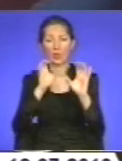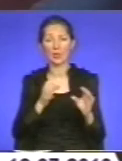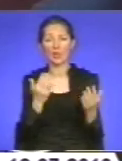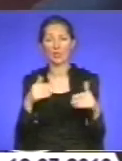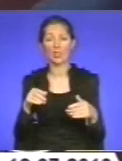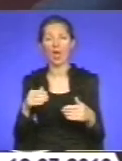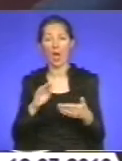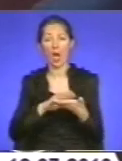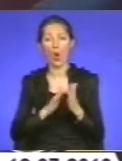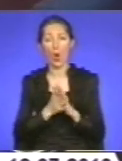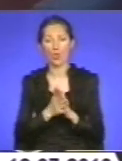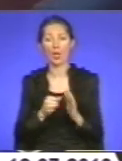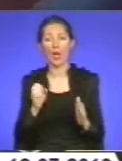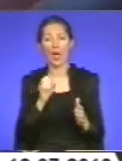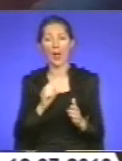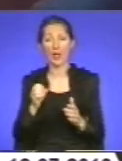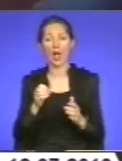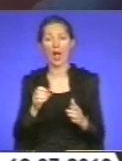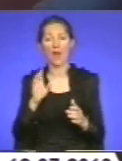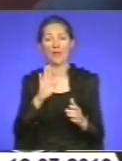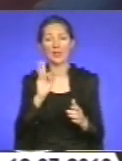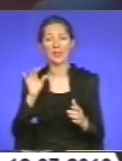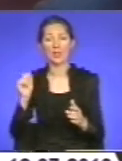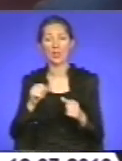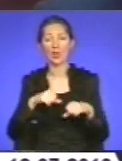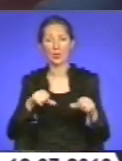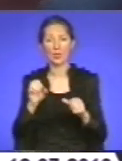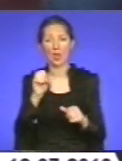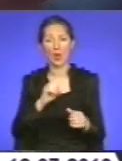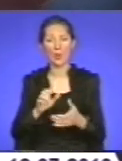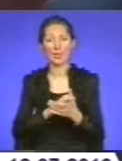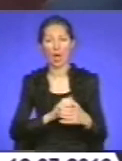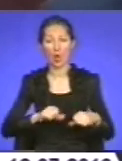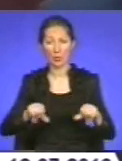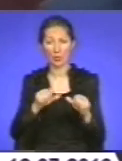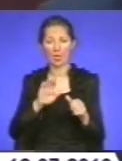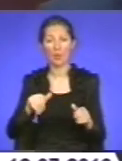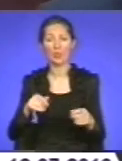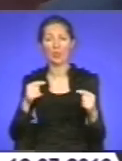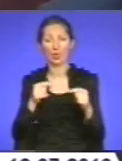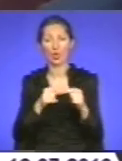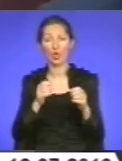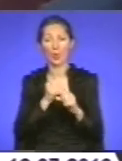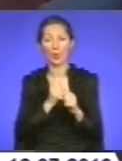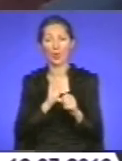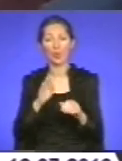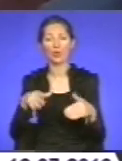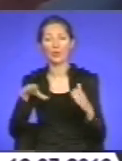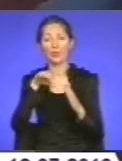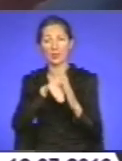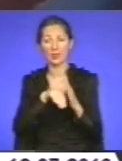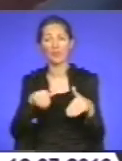інституціями, зокрема з Венеціанською комісією та Європейською комісією. Після остаточного опрацювання вони будуть внесені до Верховної Ради